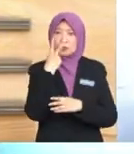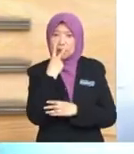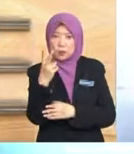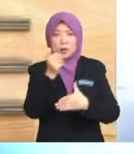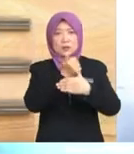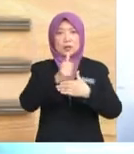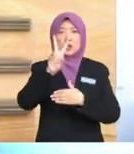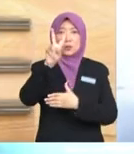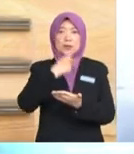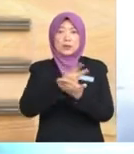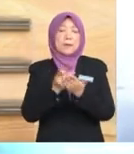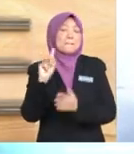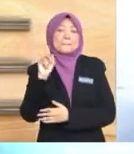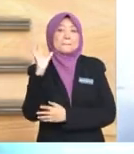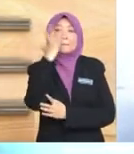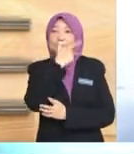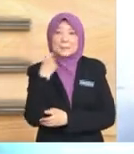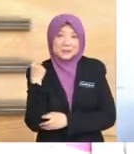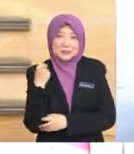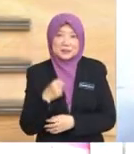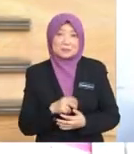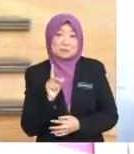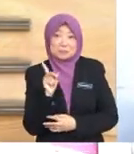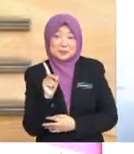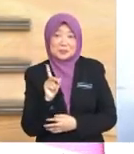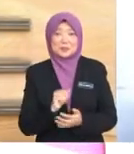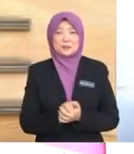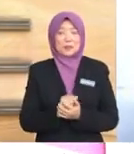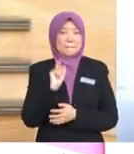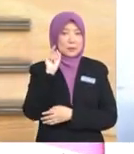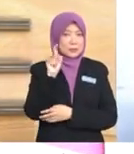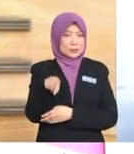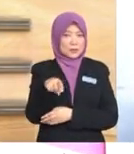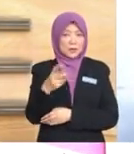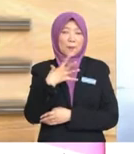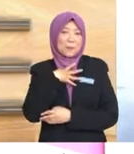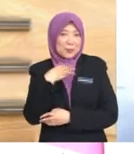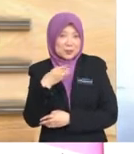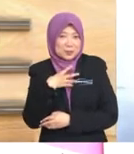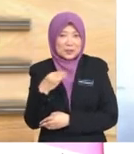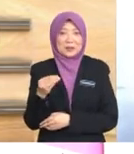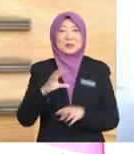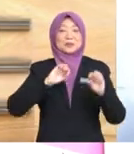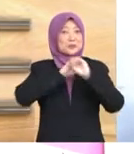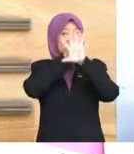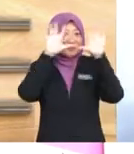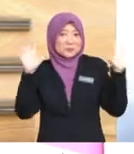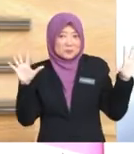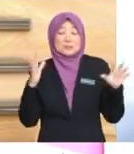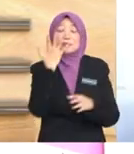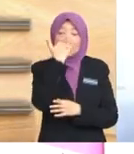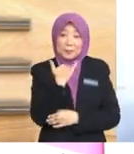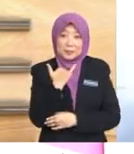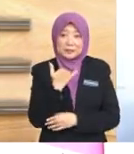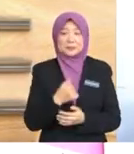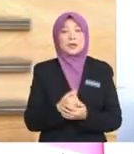kek ni mana yang lebih cantik? Antara dua kek ni? Dah tentulah yang putih berseri ni, cikgu. Kenapa dia cantik?